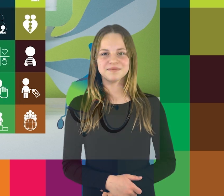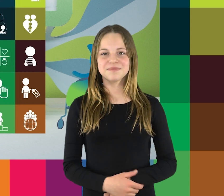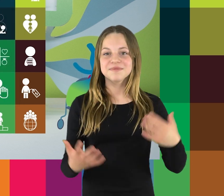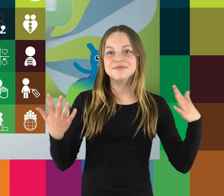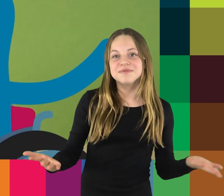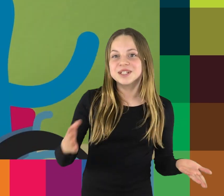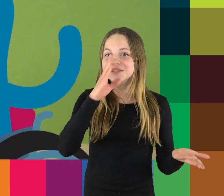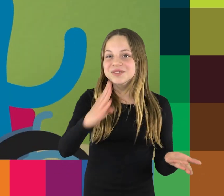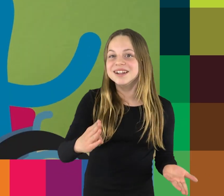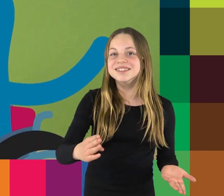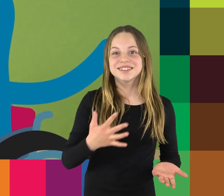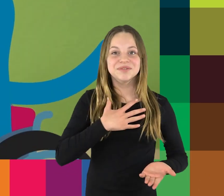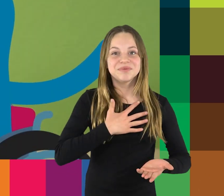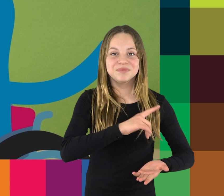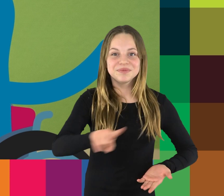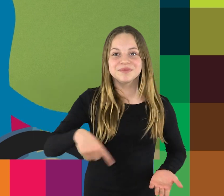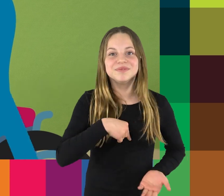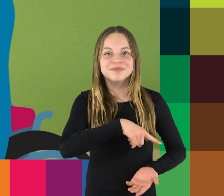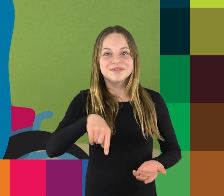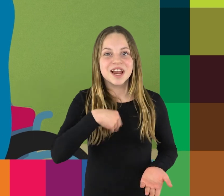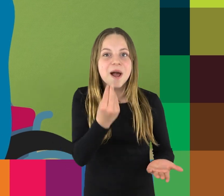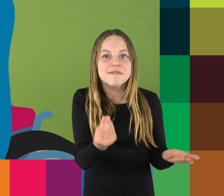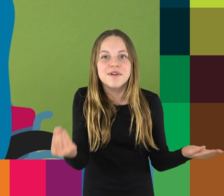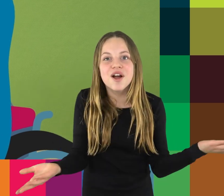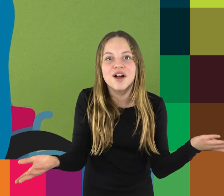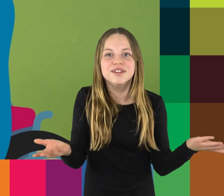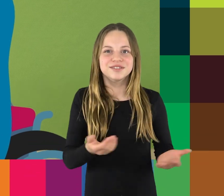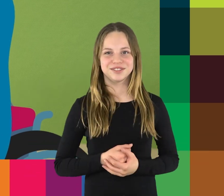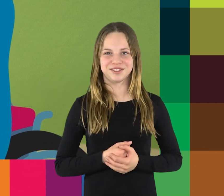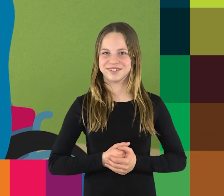Ces droits, ce sont les nôtres. Juste parce qu'on est des enfants,